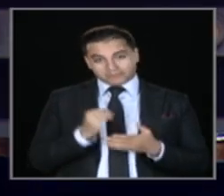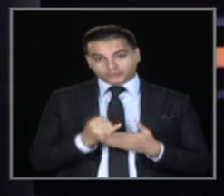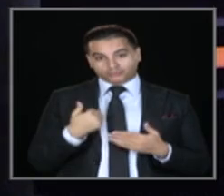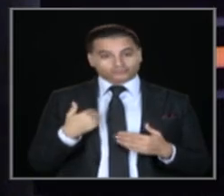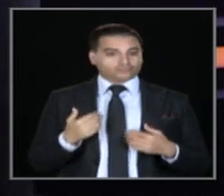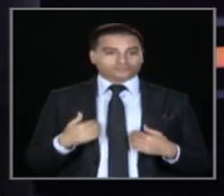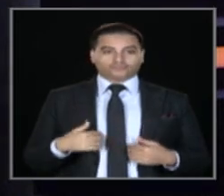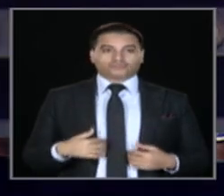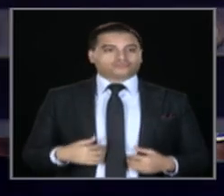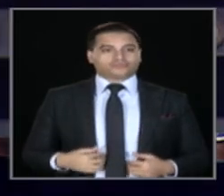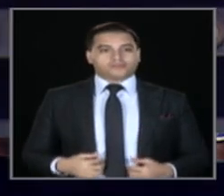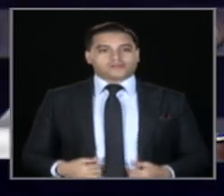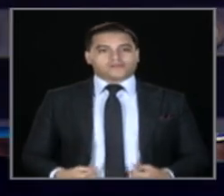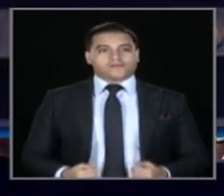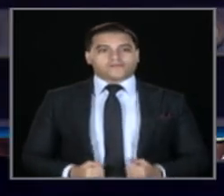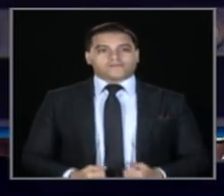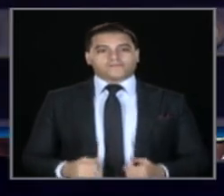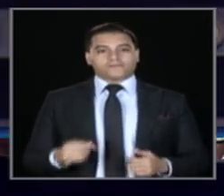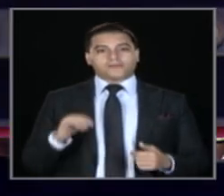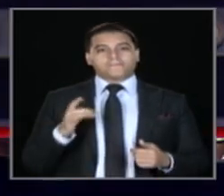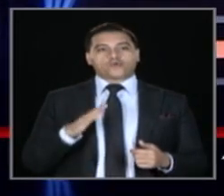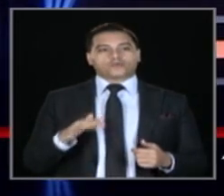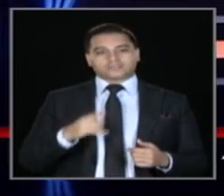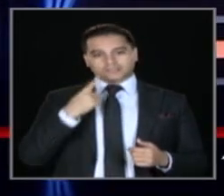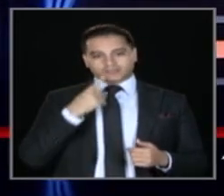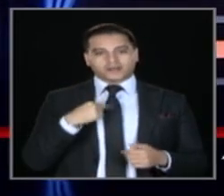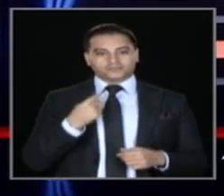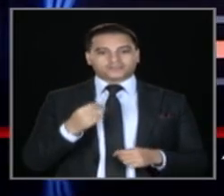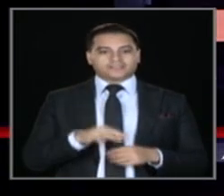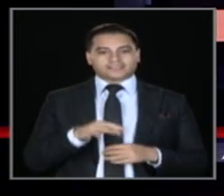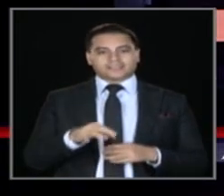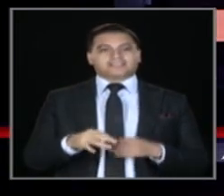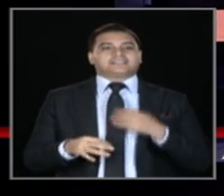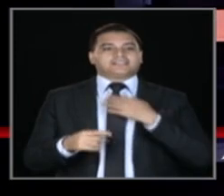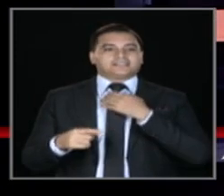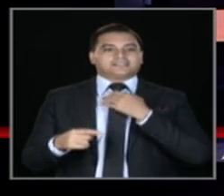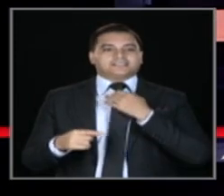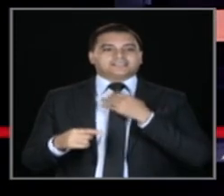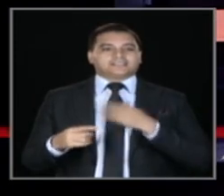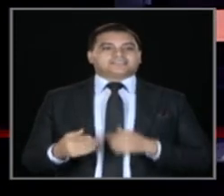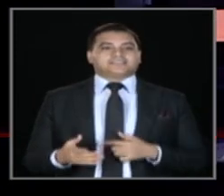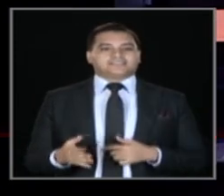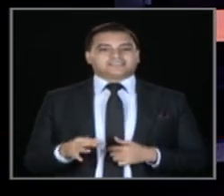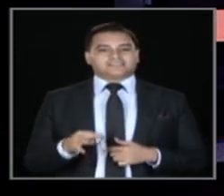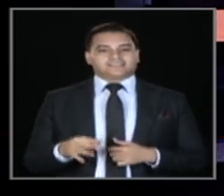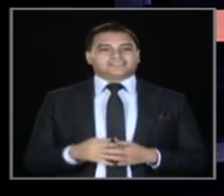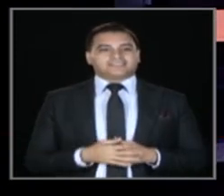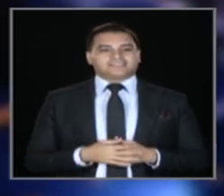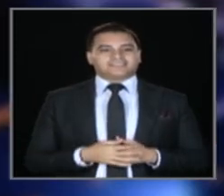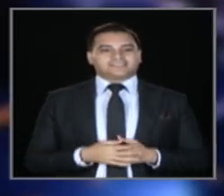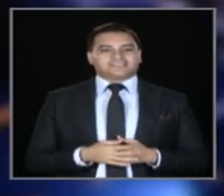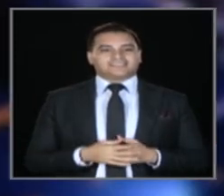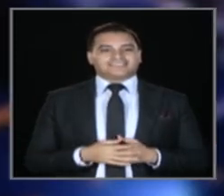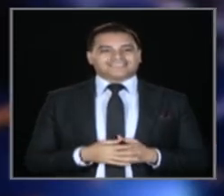قراري. طب مرسي رأيك إيه؟ دلوقتي باخد رأي مرسي. أنا شايف إن أنت تأجله شوية. مرسي شايف إنك تأجله شوية. إن شاء الله على خير الله.